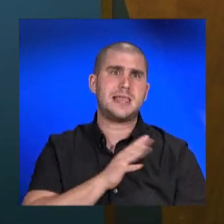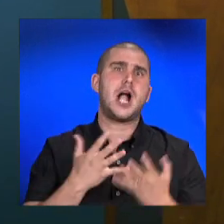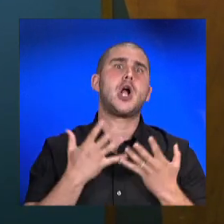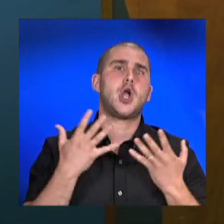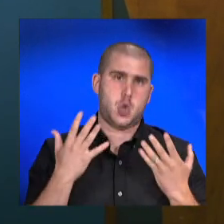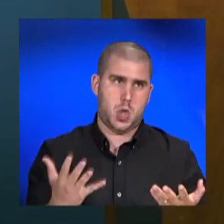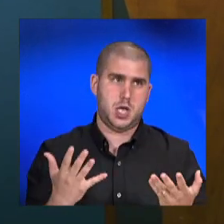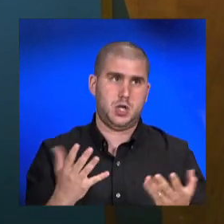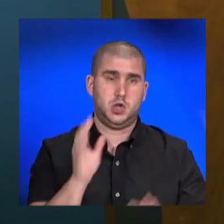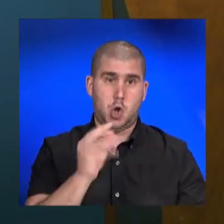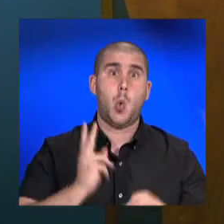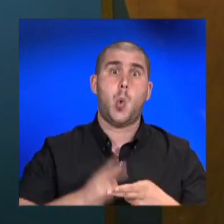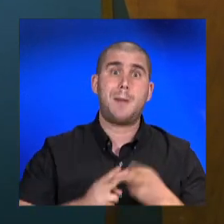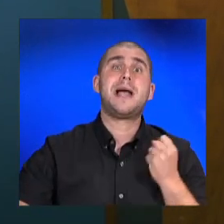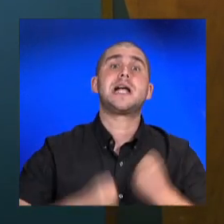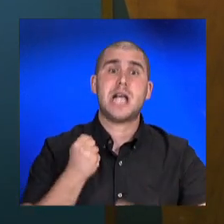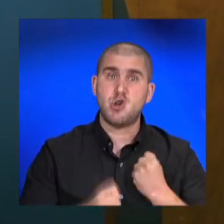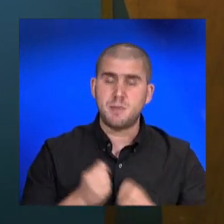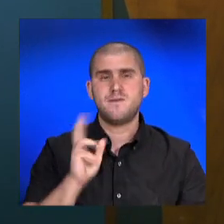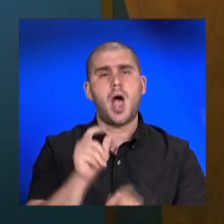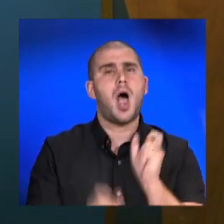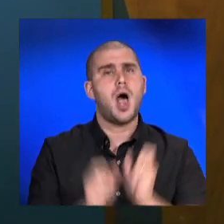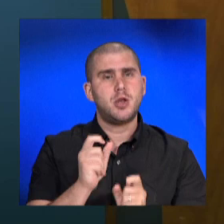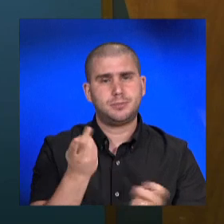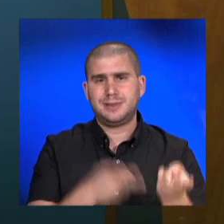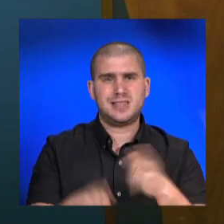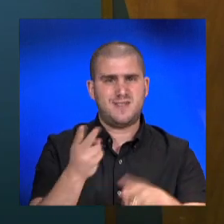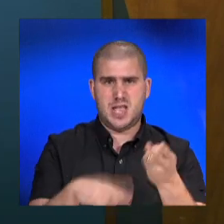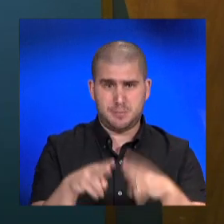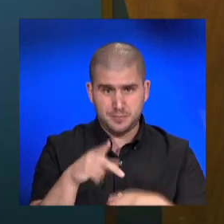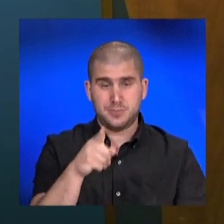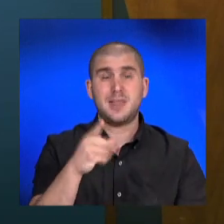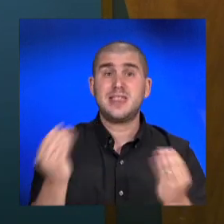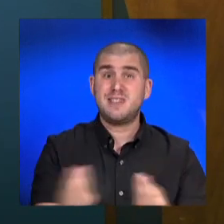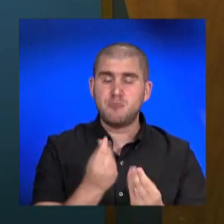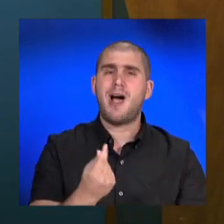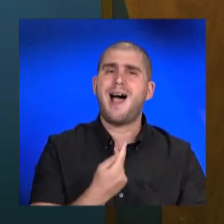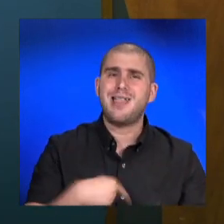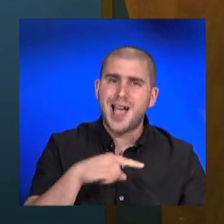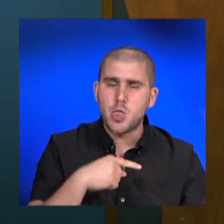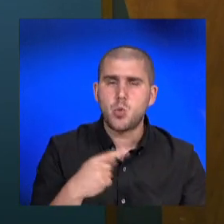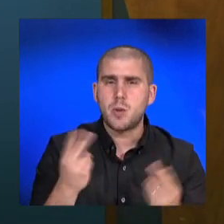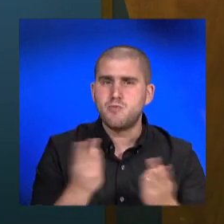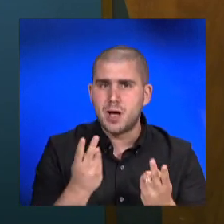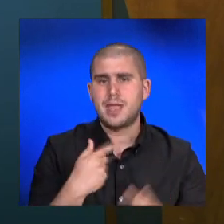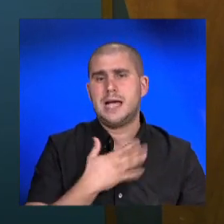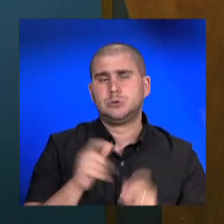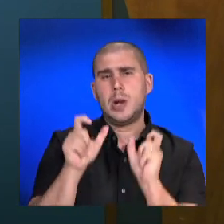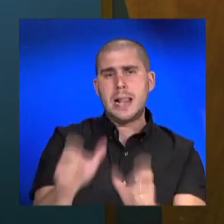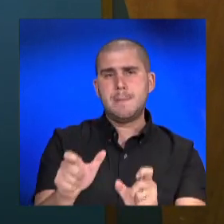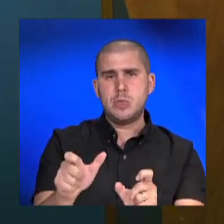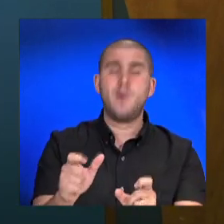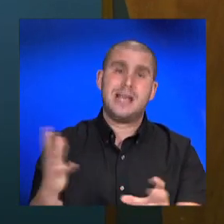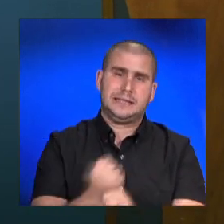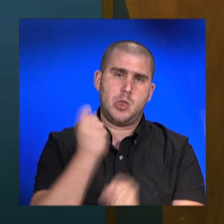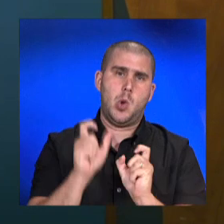חולים קשים ושל אנשים שנפטרים, אותם דברים שאנחנו רצינו למנוע ושמנענו ושקרו במדינות